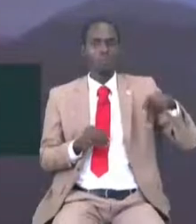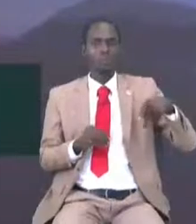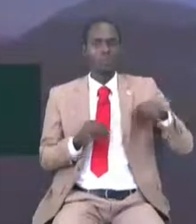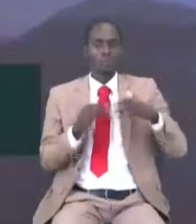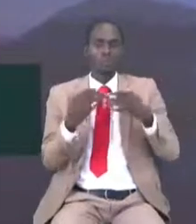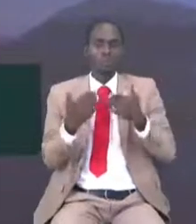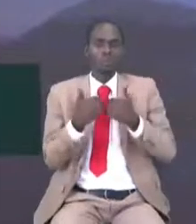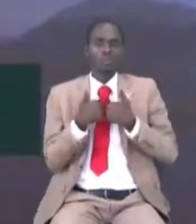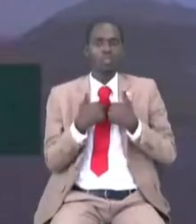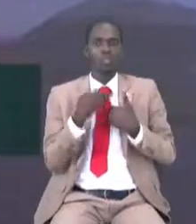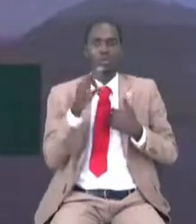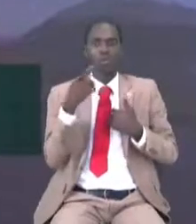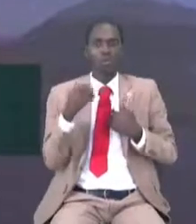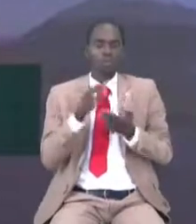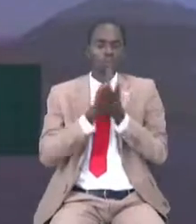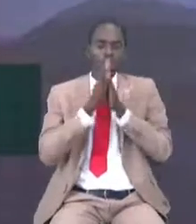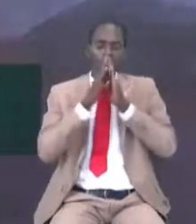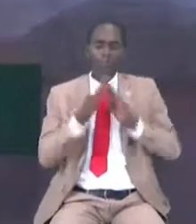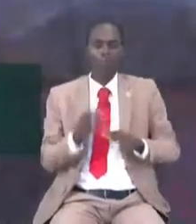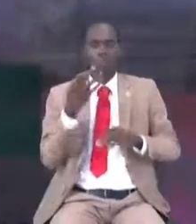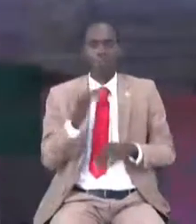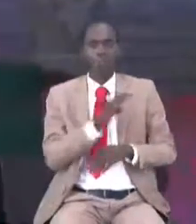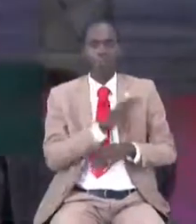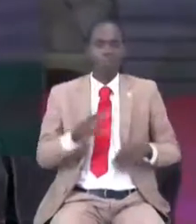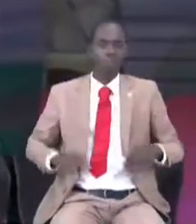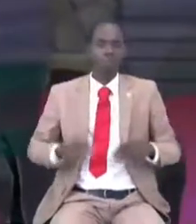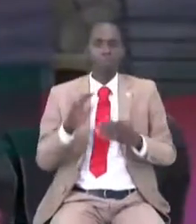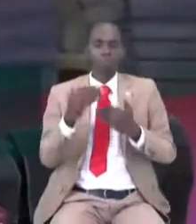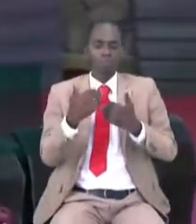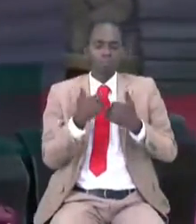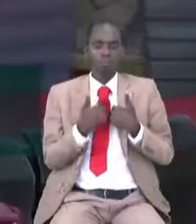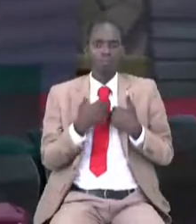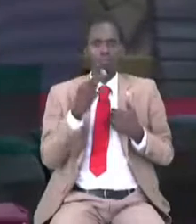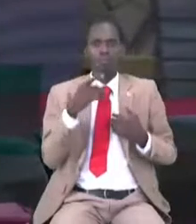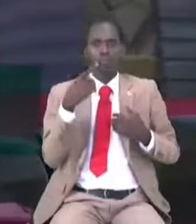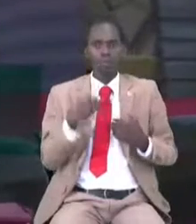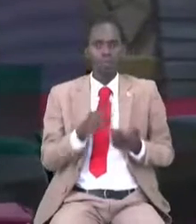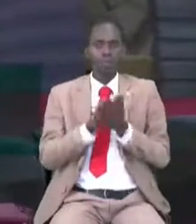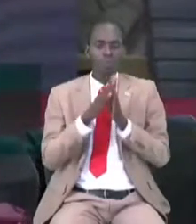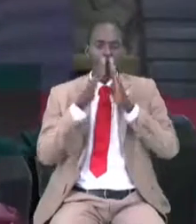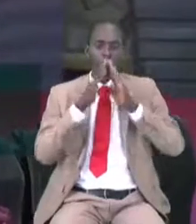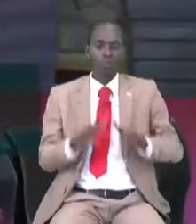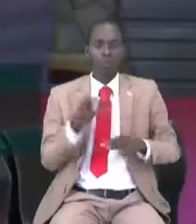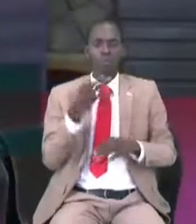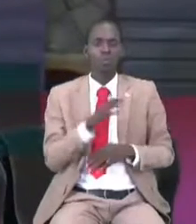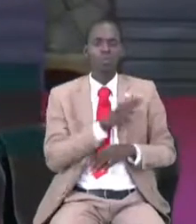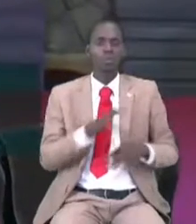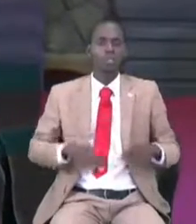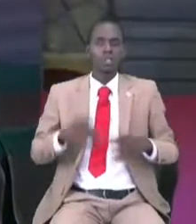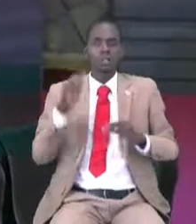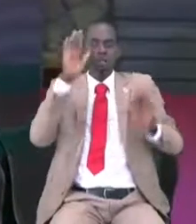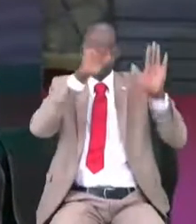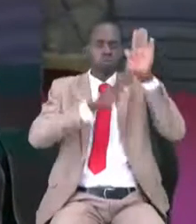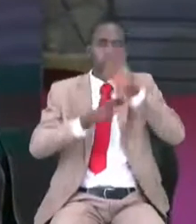Christ. Le tumulte s'évapore. La confusion n'est plus. Le dérangement du diable n'est plus là.